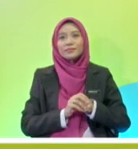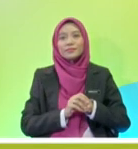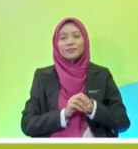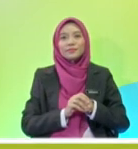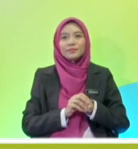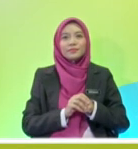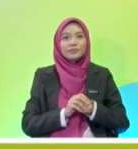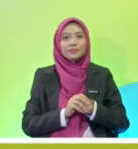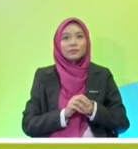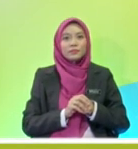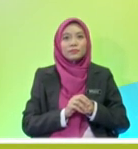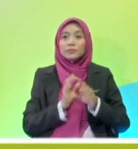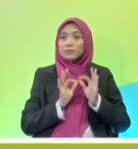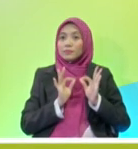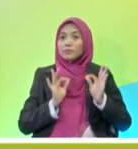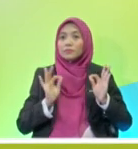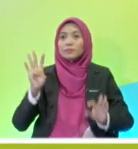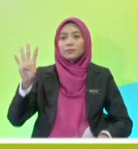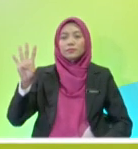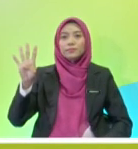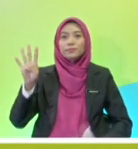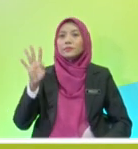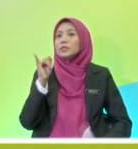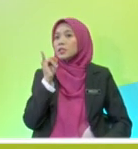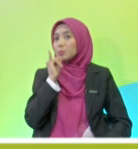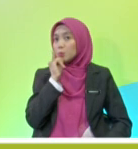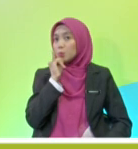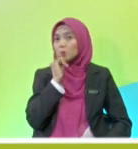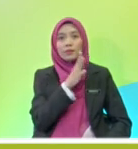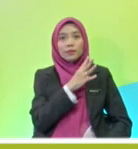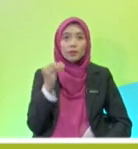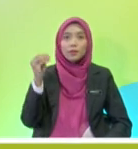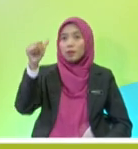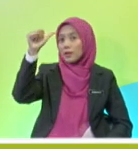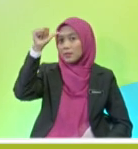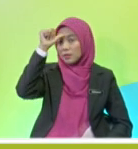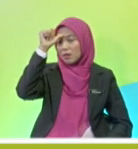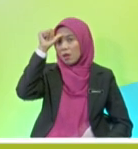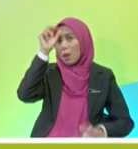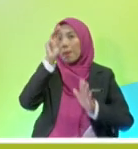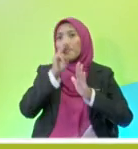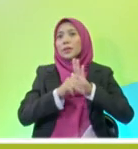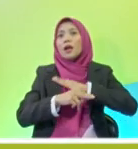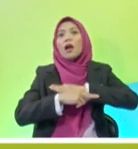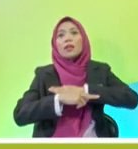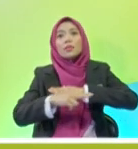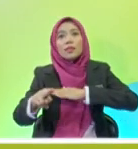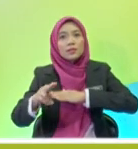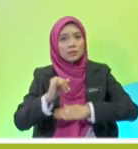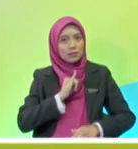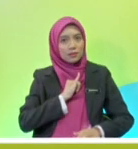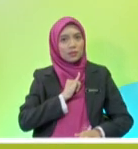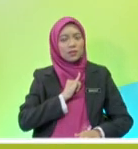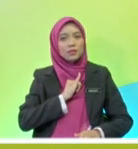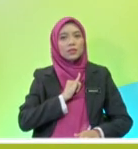Oke dan ayah yang keempat ibu dan ayah menghantar saya ke rumah Datuk di